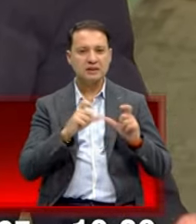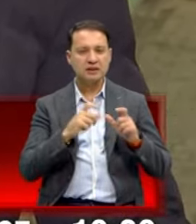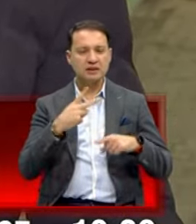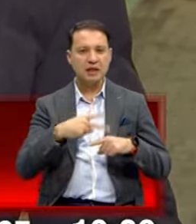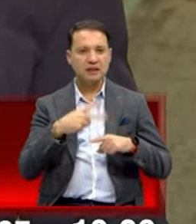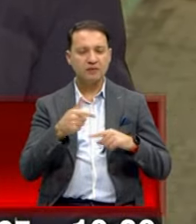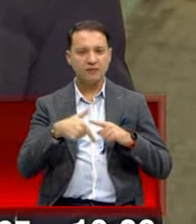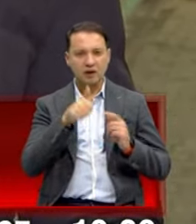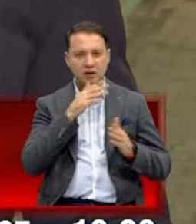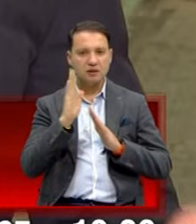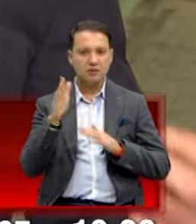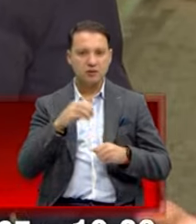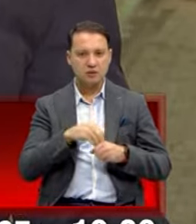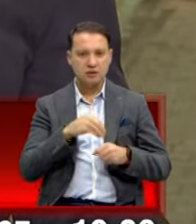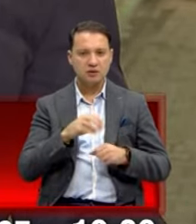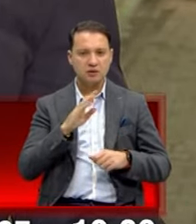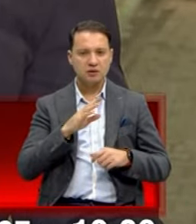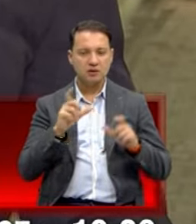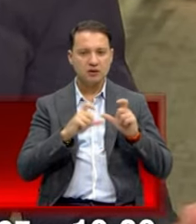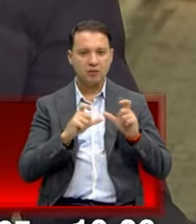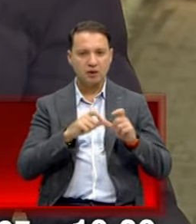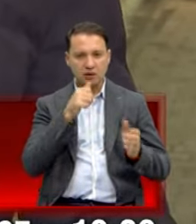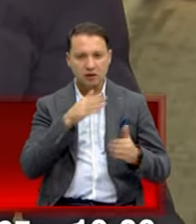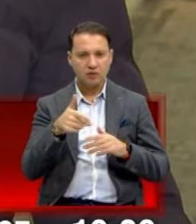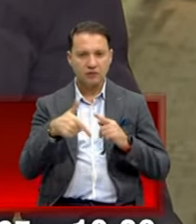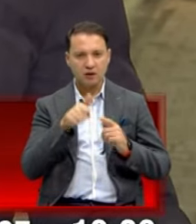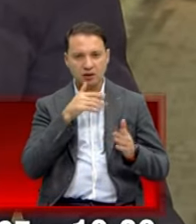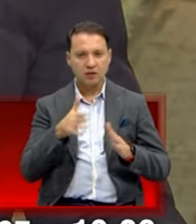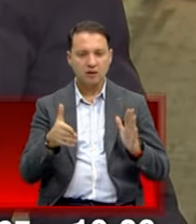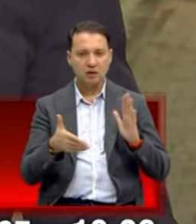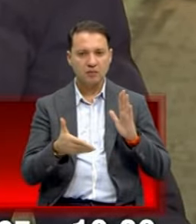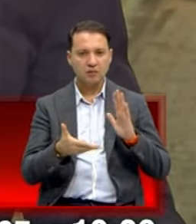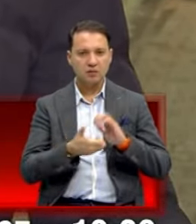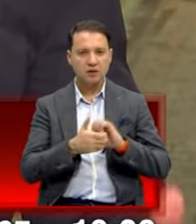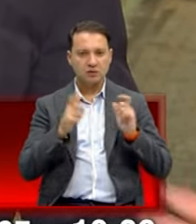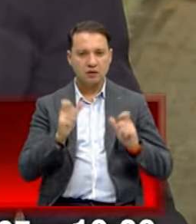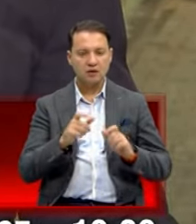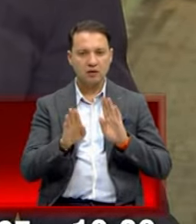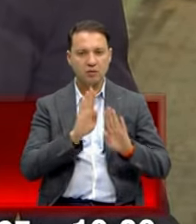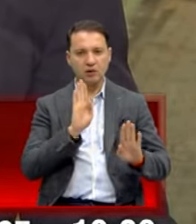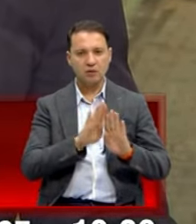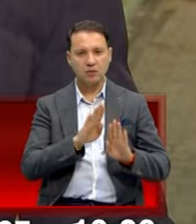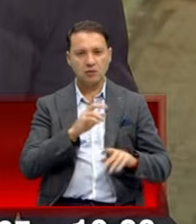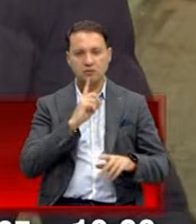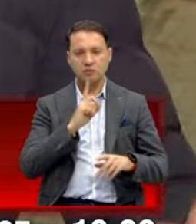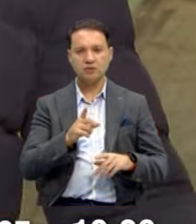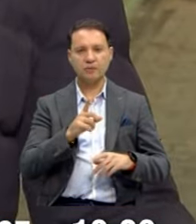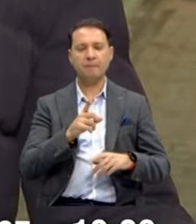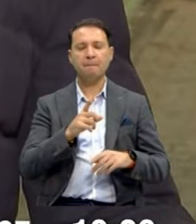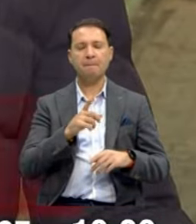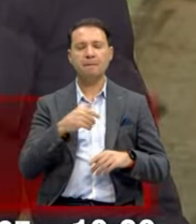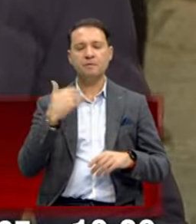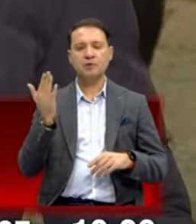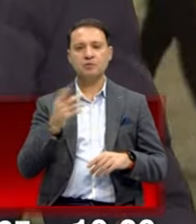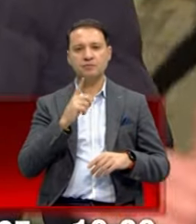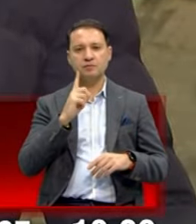Fırat nehrine ulaşmaması için Sabırlı Deresi ile Fırat Nehri'nin birleştiği noktadaki menfezler kapatıldı öncelikli olarak. Sonrasında